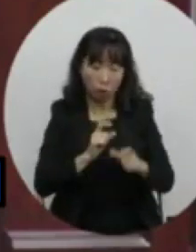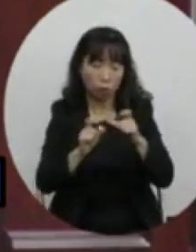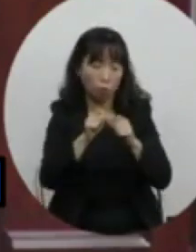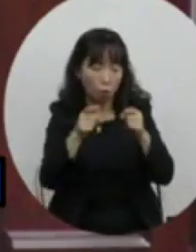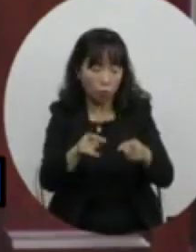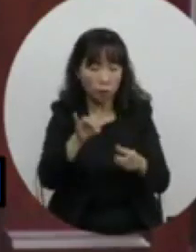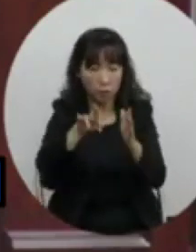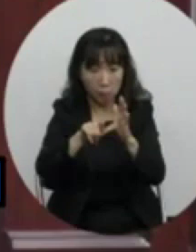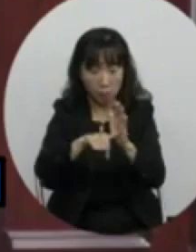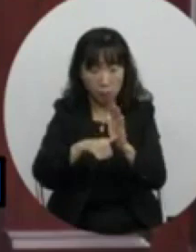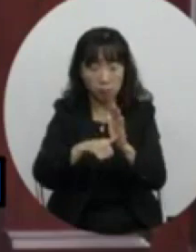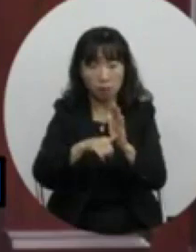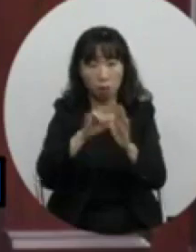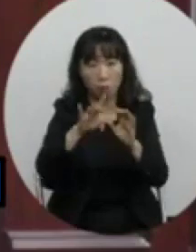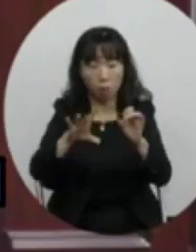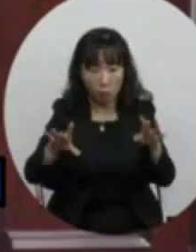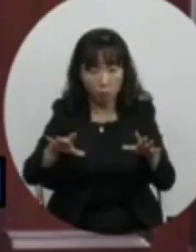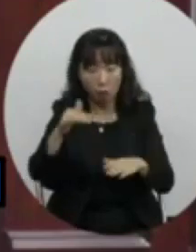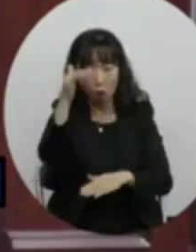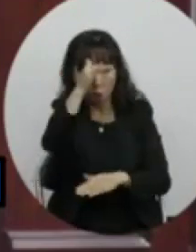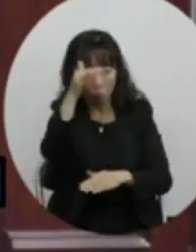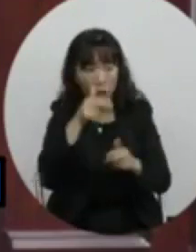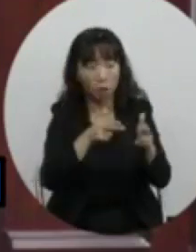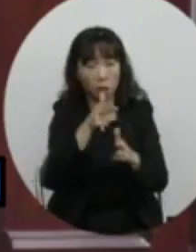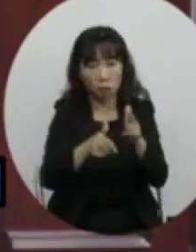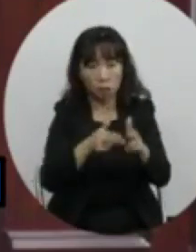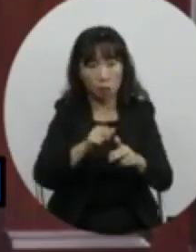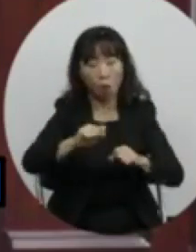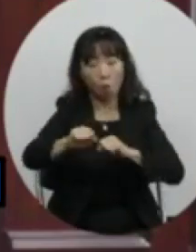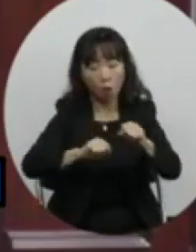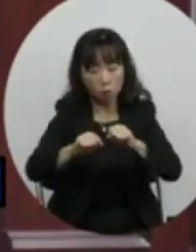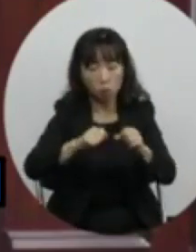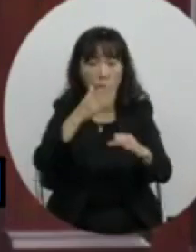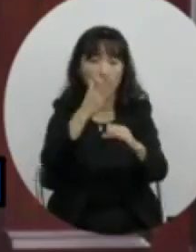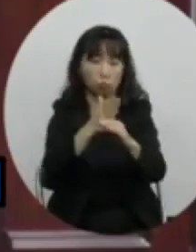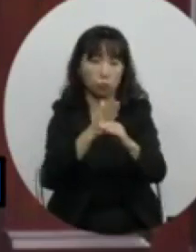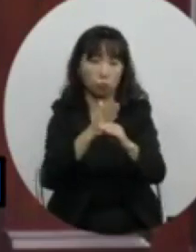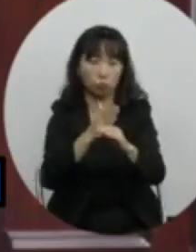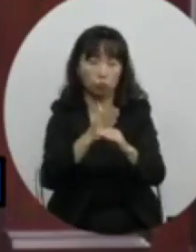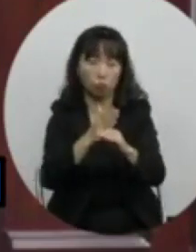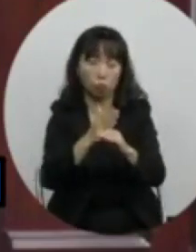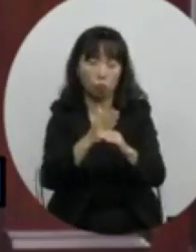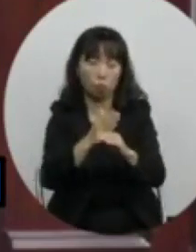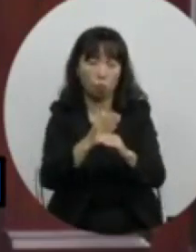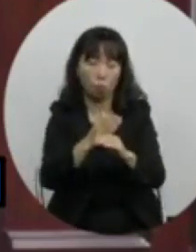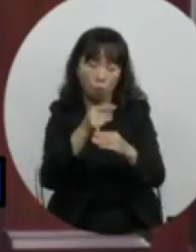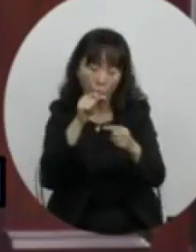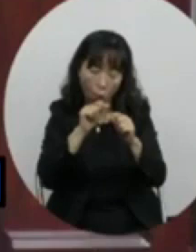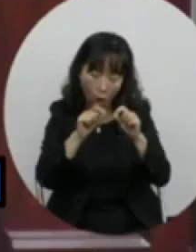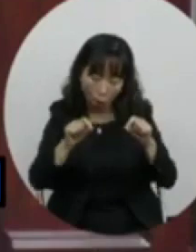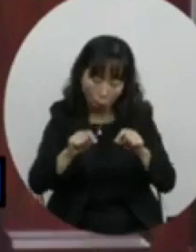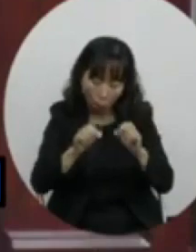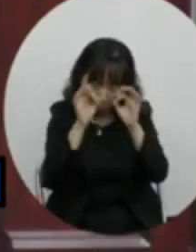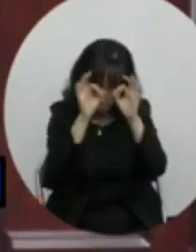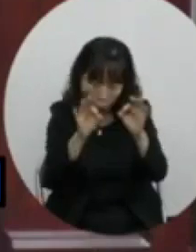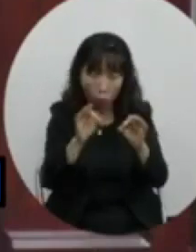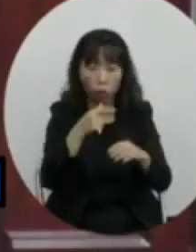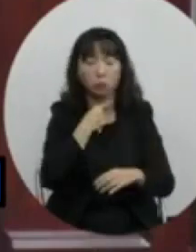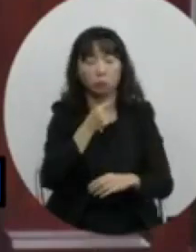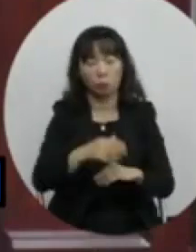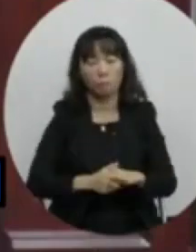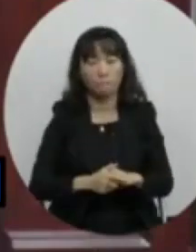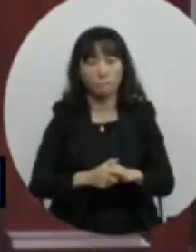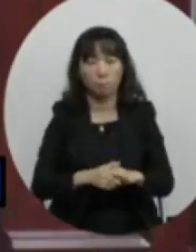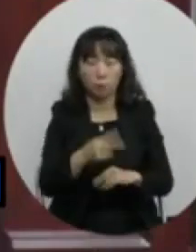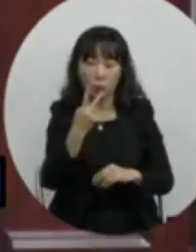때마다 강조하는 여주시 관광사업 산업 활성화를 중심으로 짚어보겠습니다. 2019년 수립된